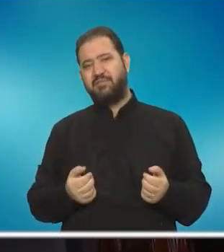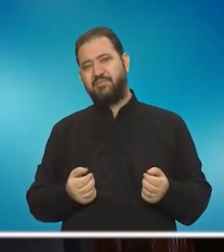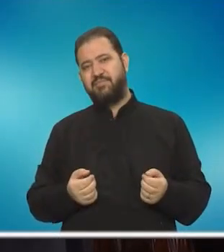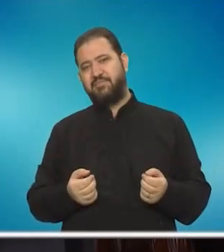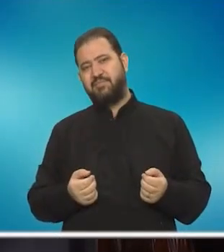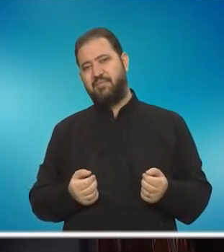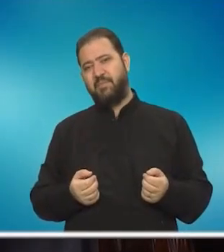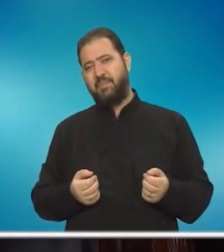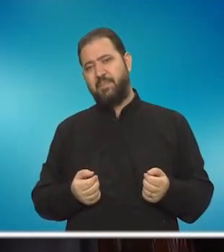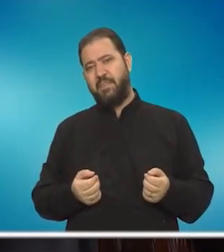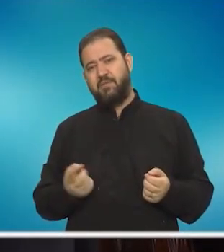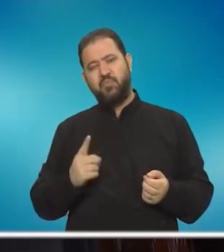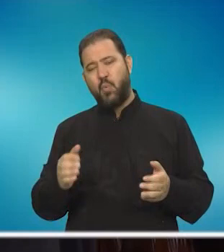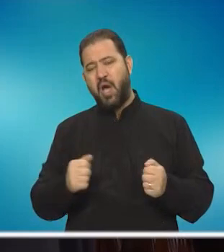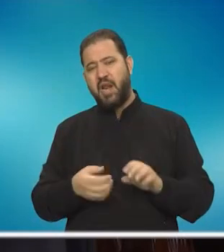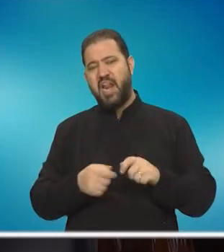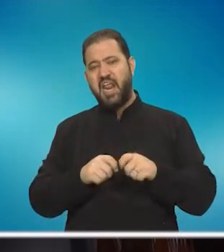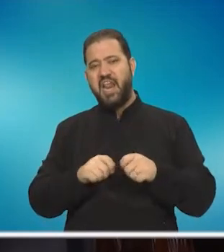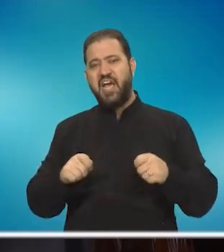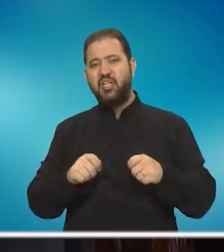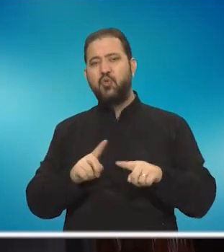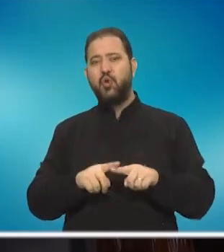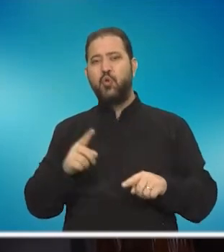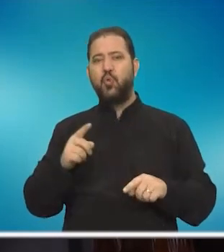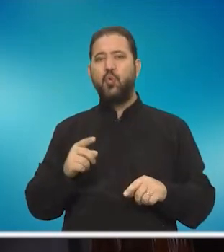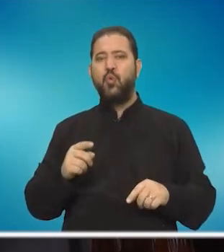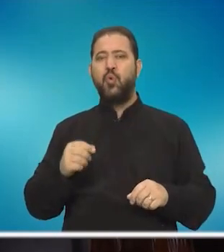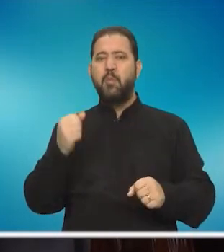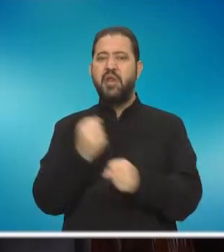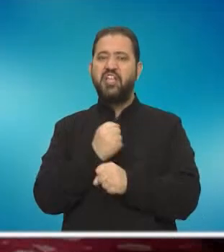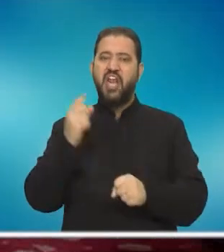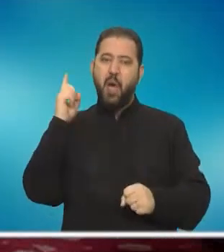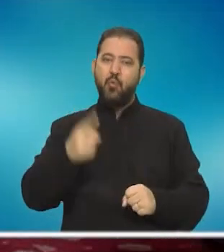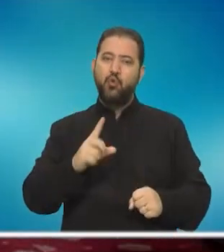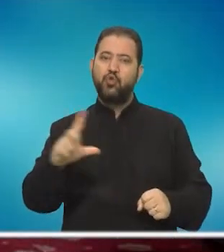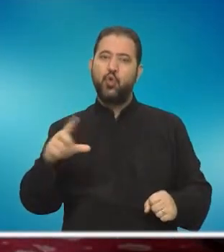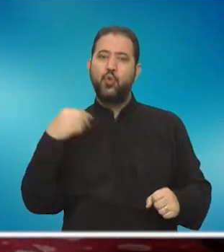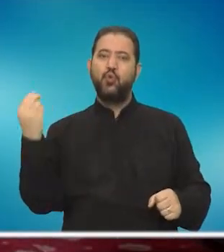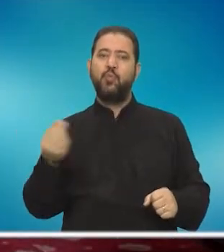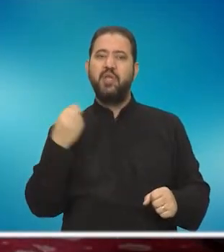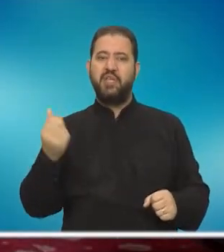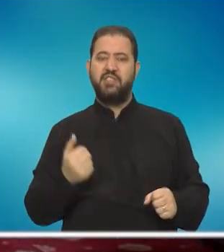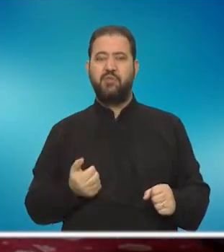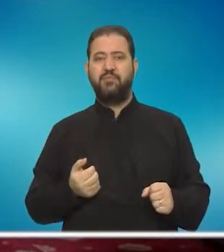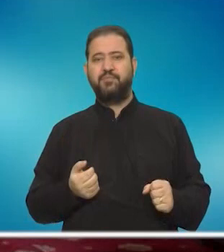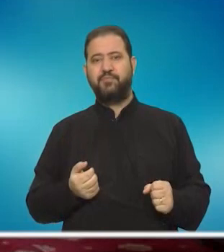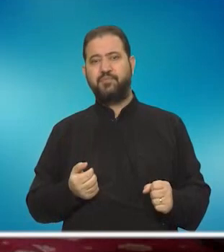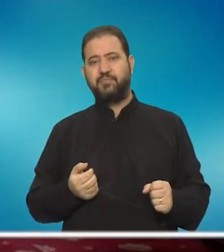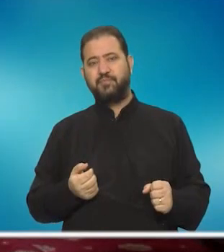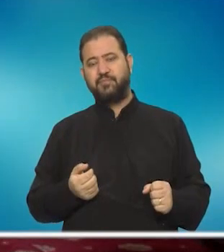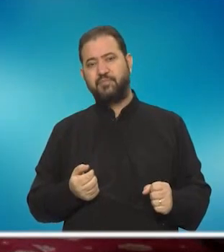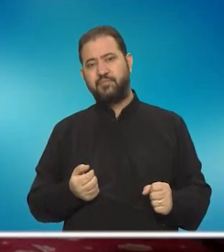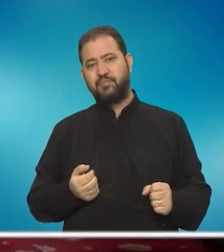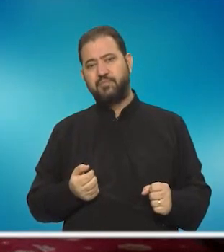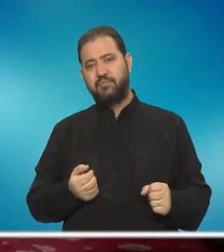soteriologice, mântuitoare, cum spunem noi, nu are legătură cu împlinirea poruncilor lui Dumnezeu, realizarea unor obiective pe care